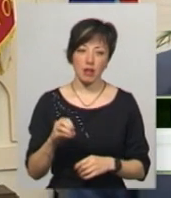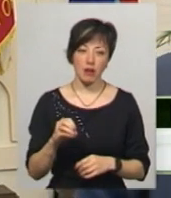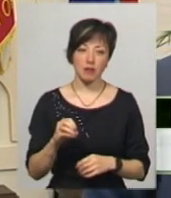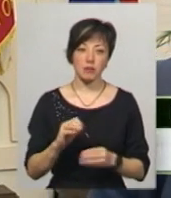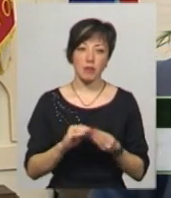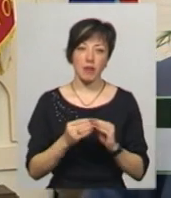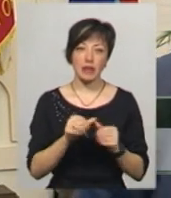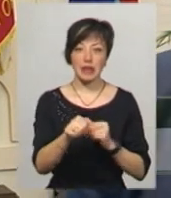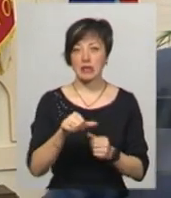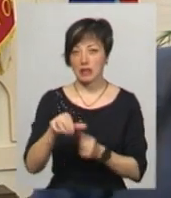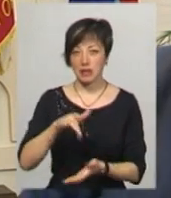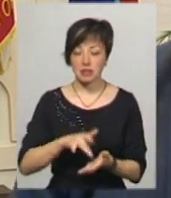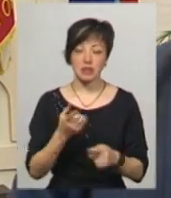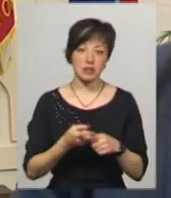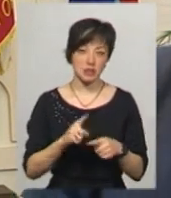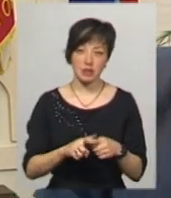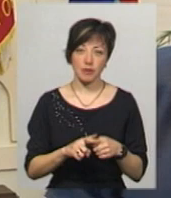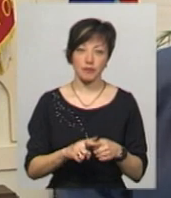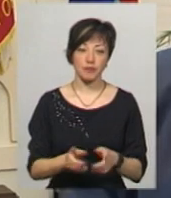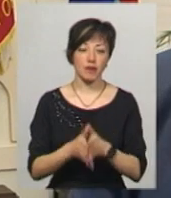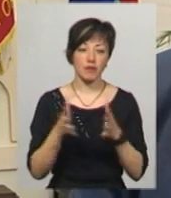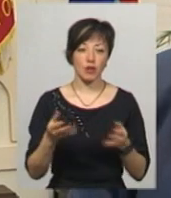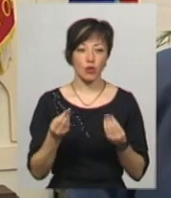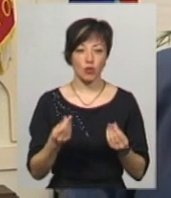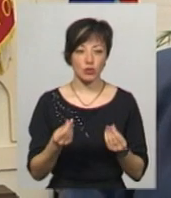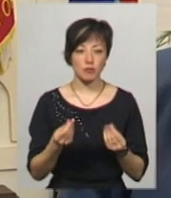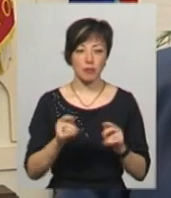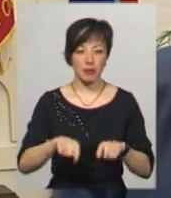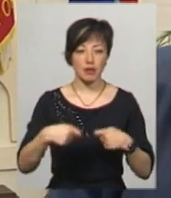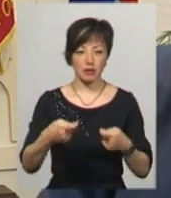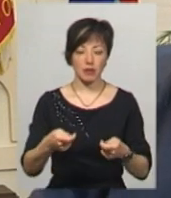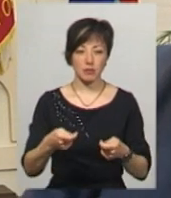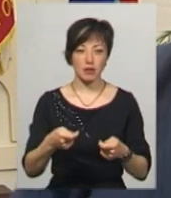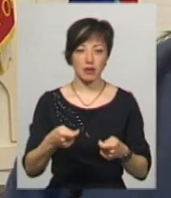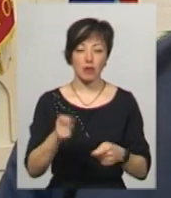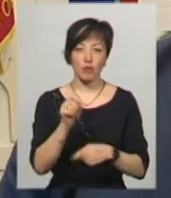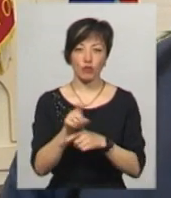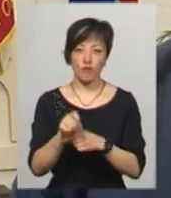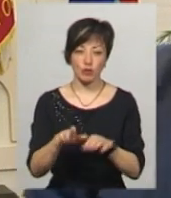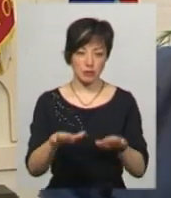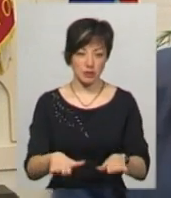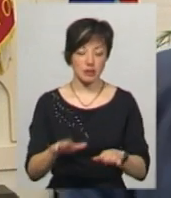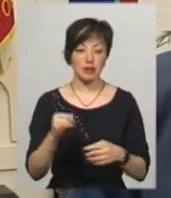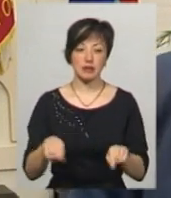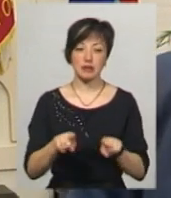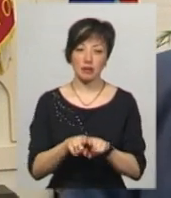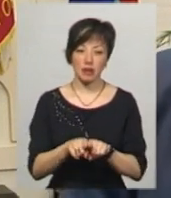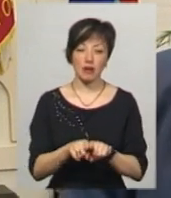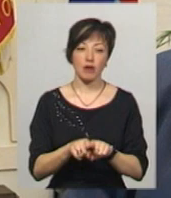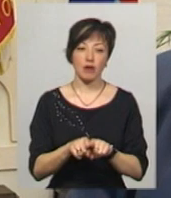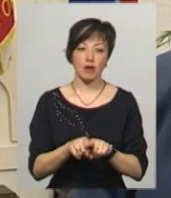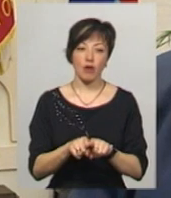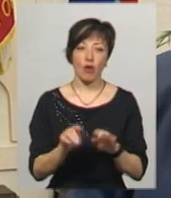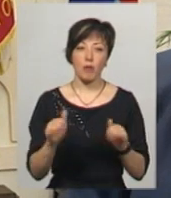проблема – децентралізація, це досить великі кошти, ми передаємо на делеговані повноваження і таким чином досить